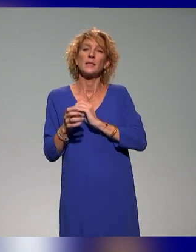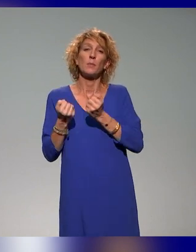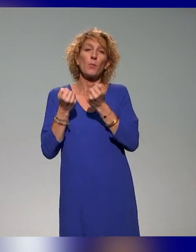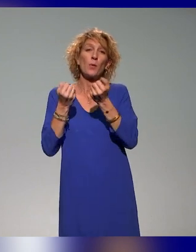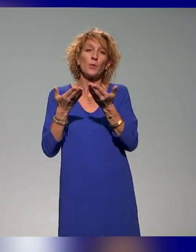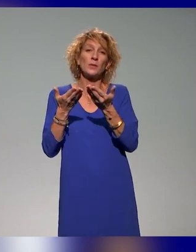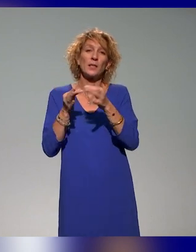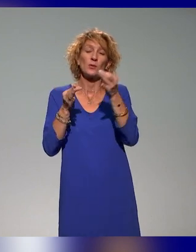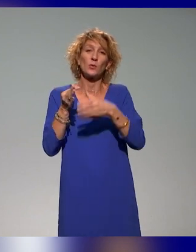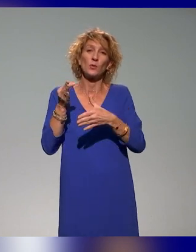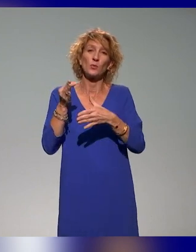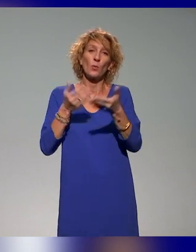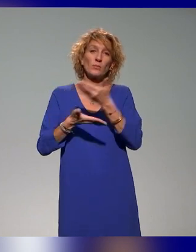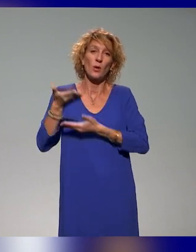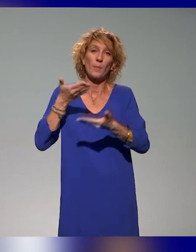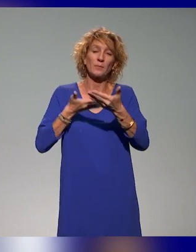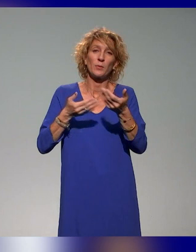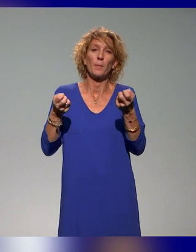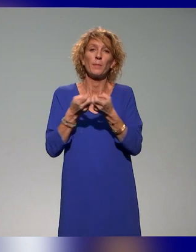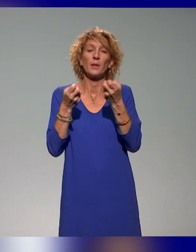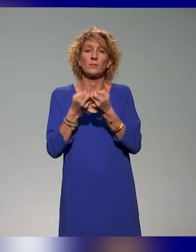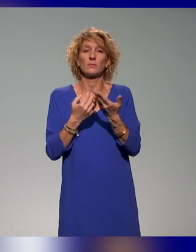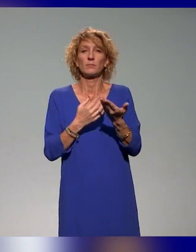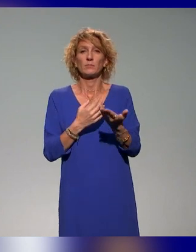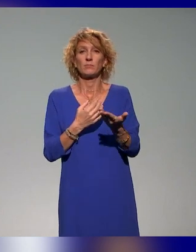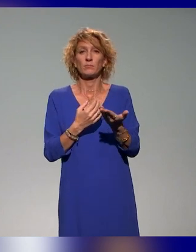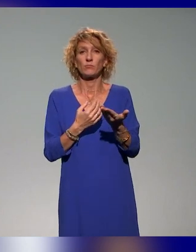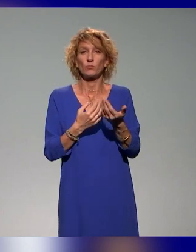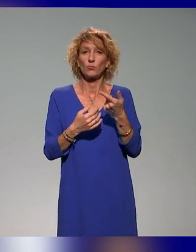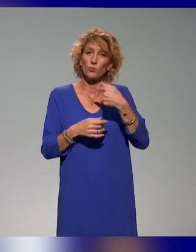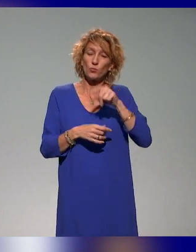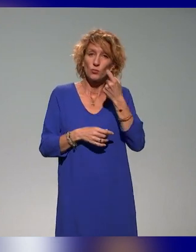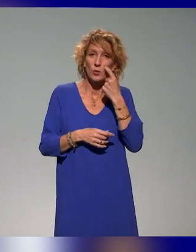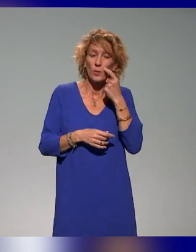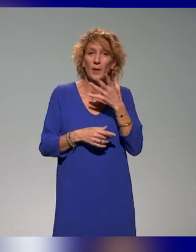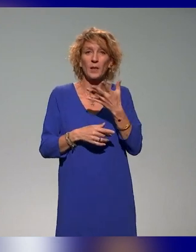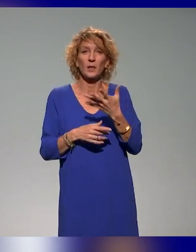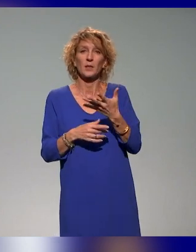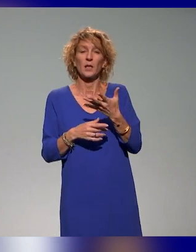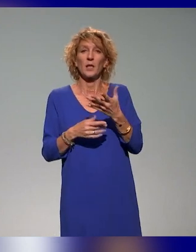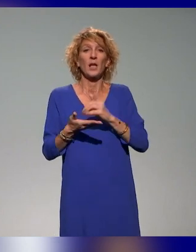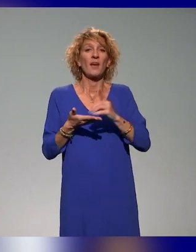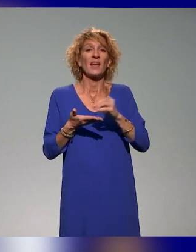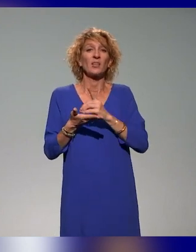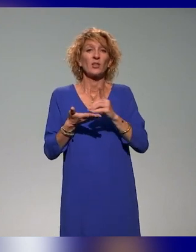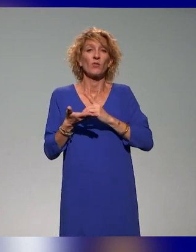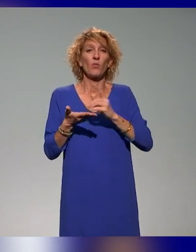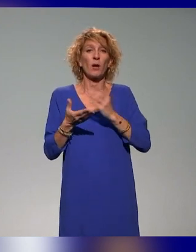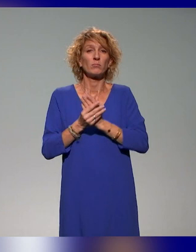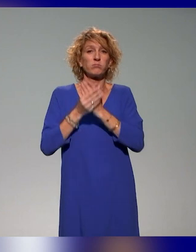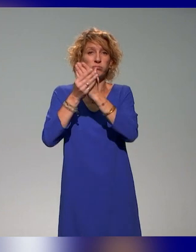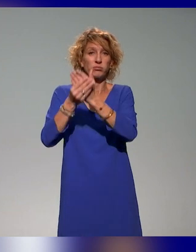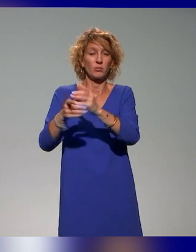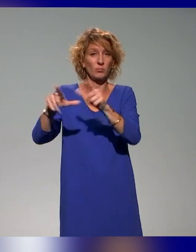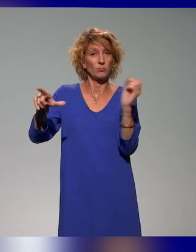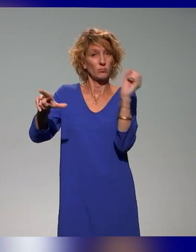alternatives. Alors, par exemple, on s'est rendu compte avec le dépôt de devoirs que c'était